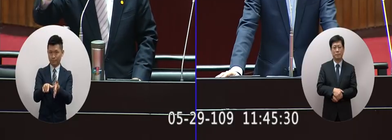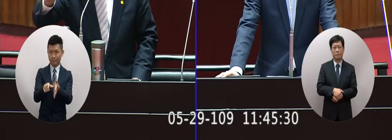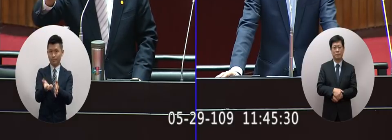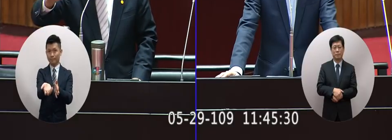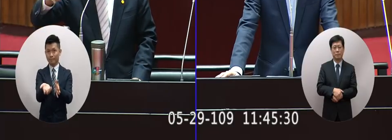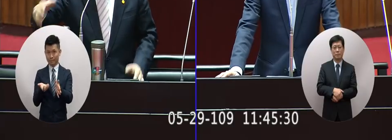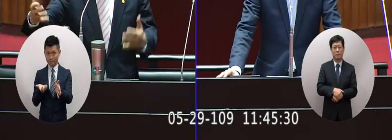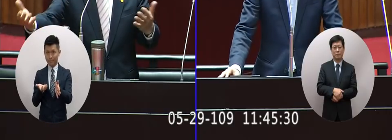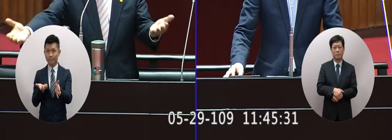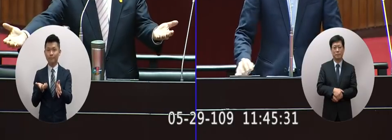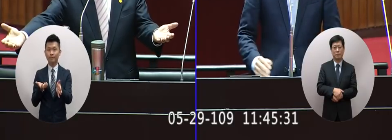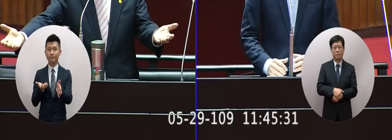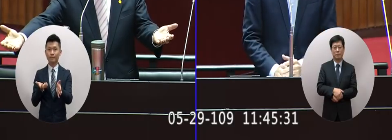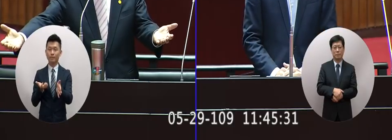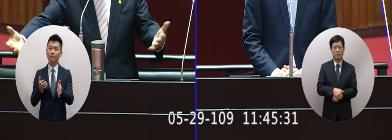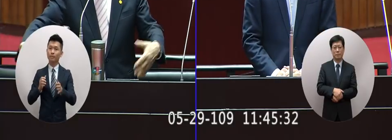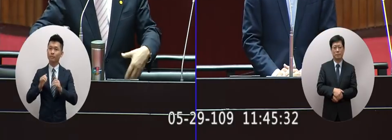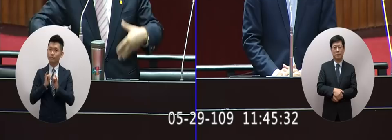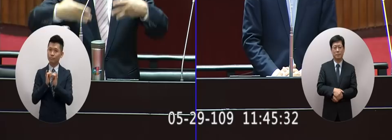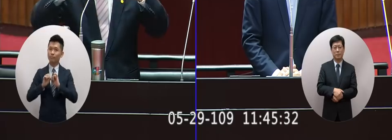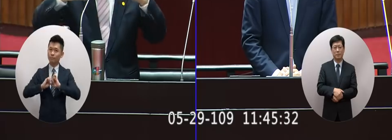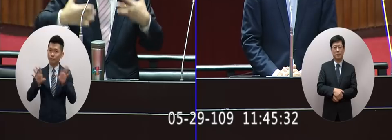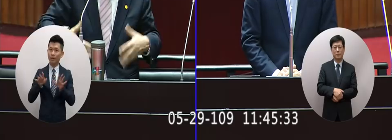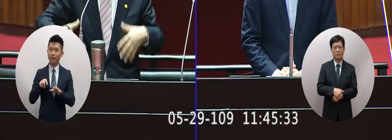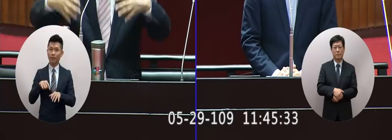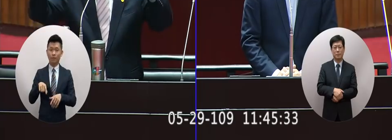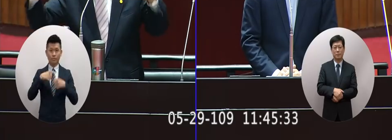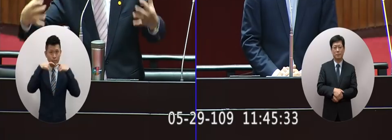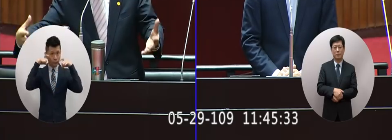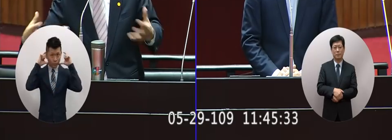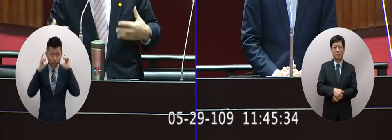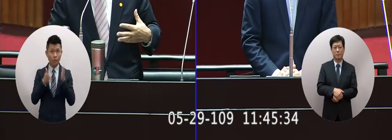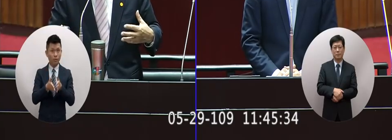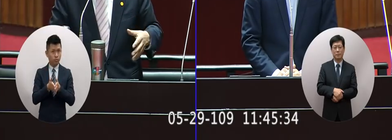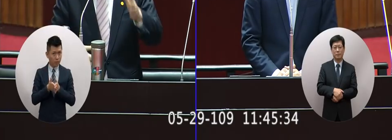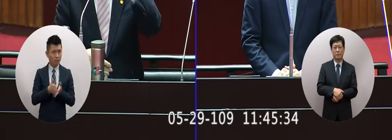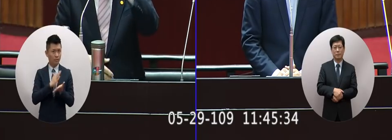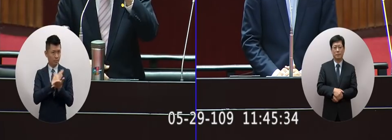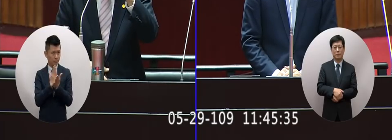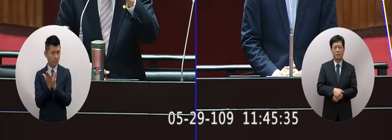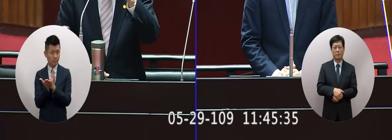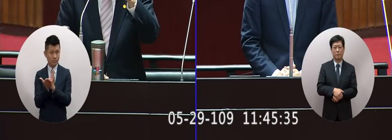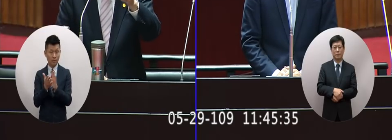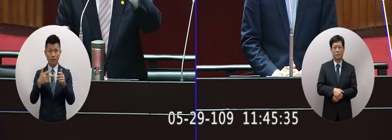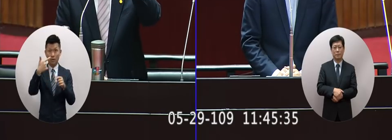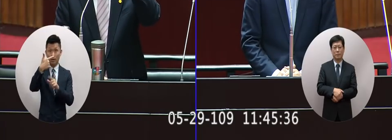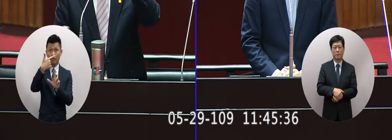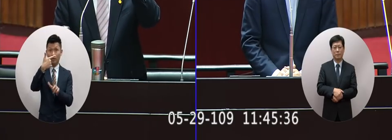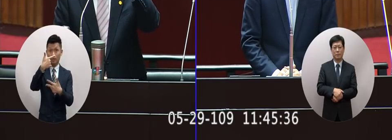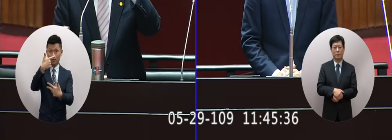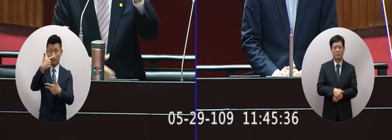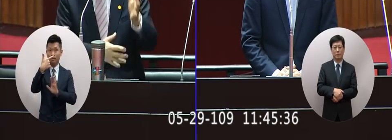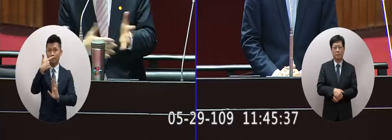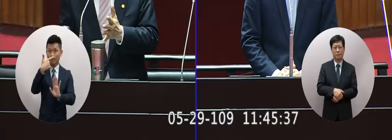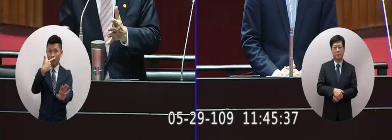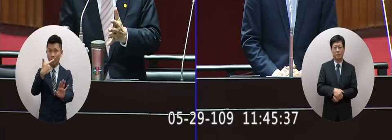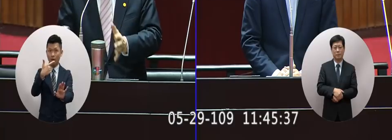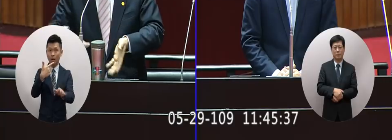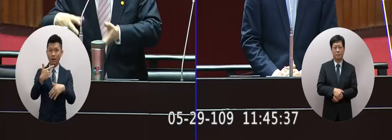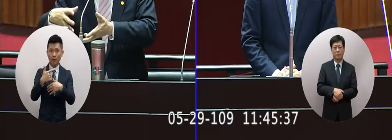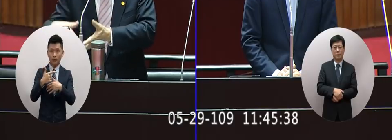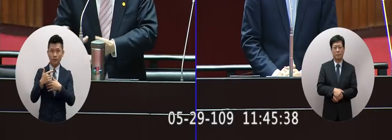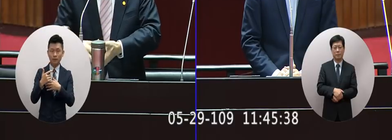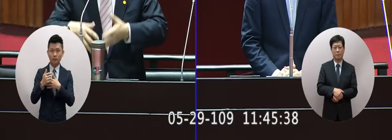之前，我们都还呼吁民众戴口罩各种方面，但6月7号如果四个前五期过